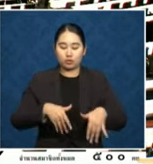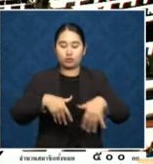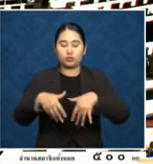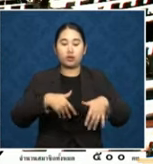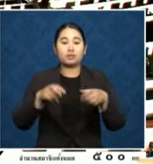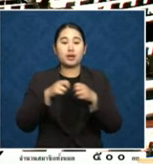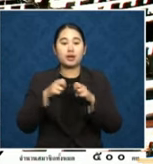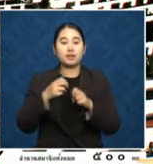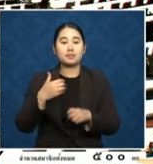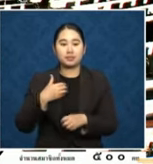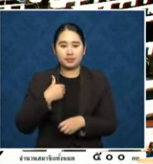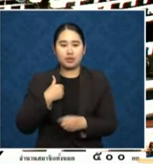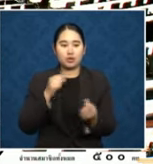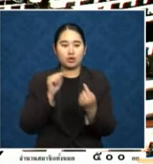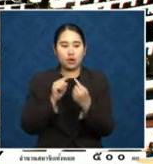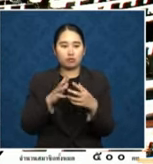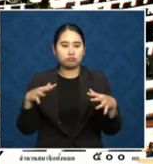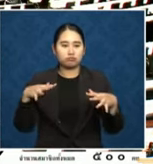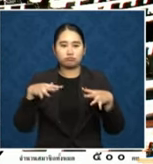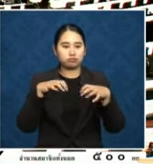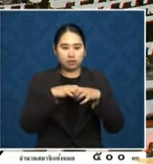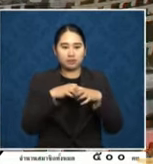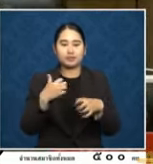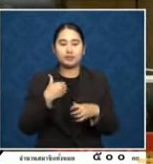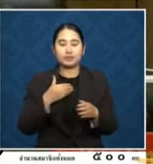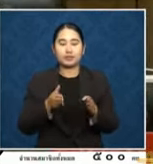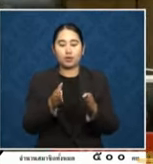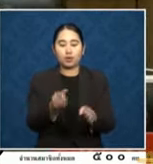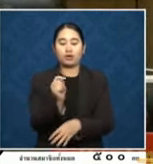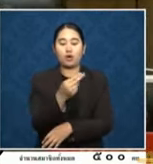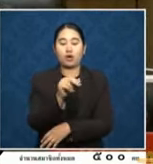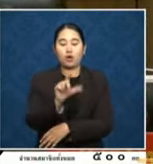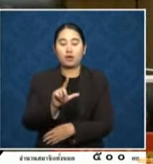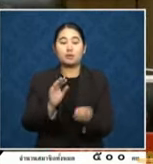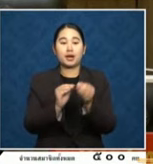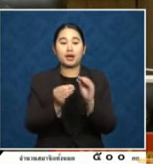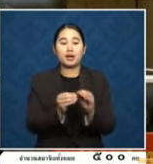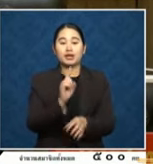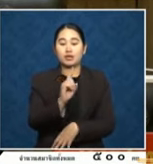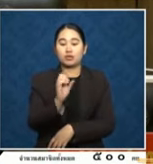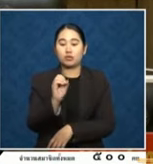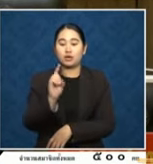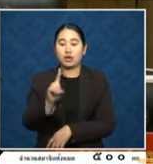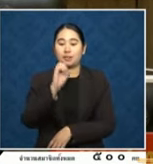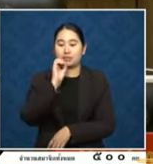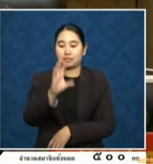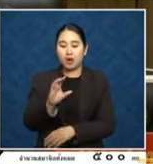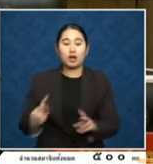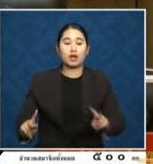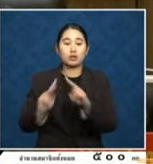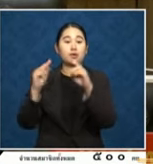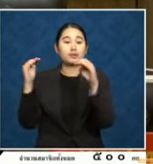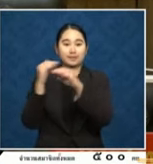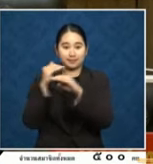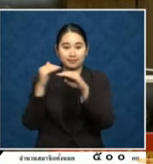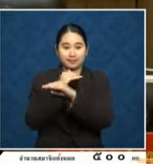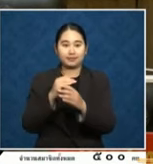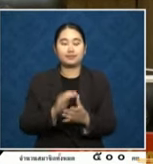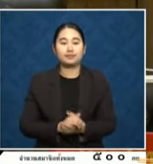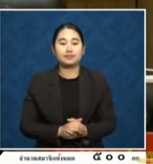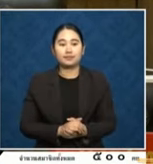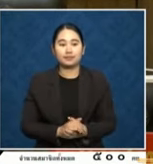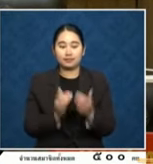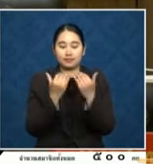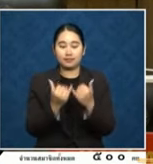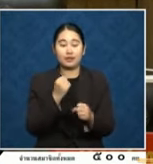นกรณีอุบัติเหตุทางหลวงหมายเลข101ไปยังกรมทางหลวงกระทรวงคมนาคมค่ะท่านประ